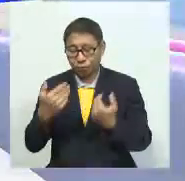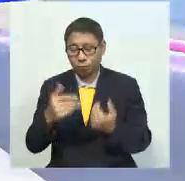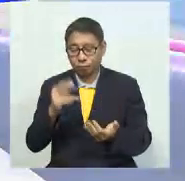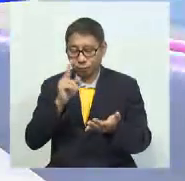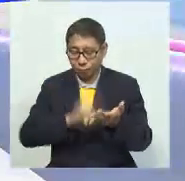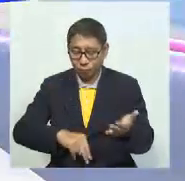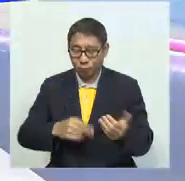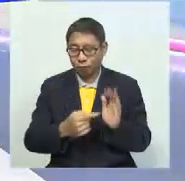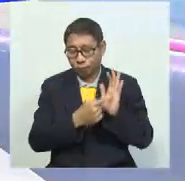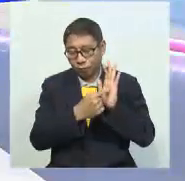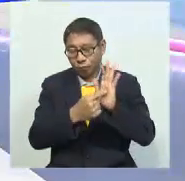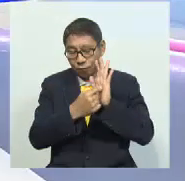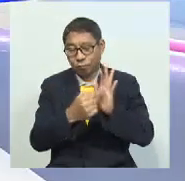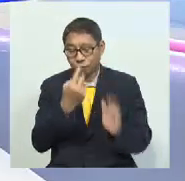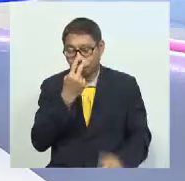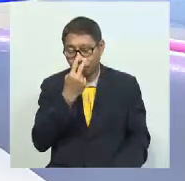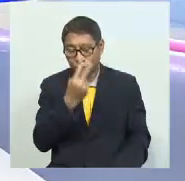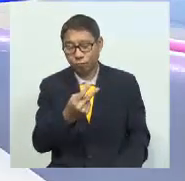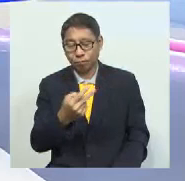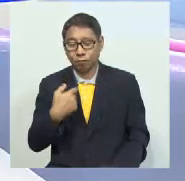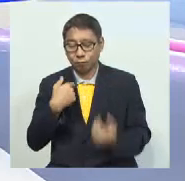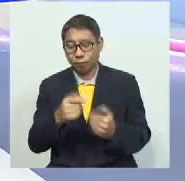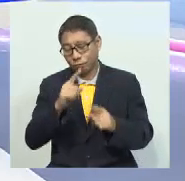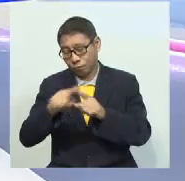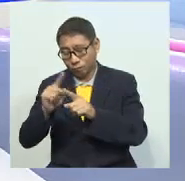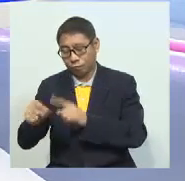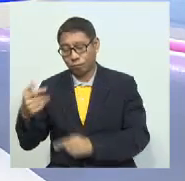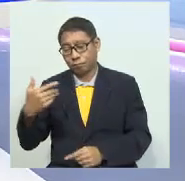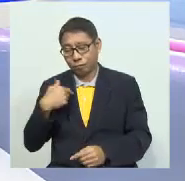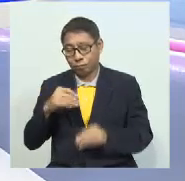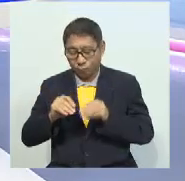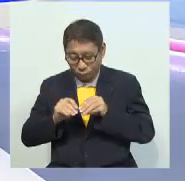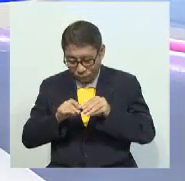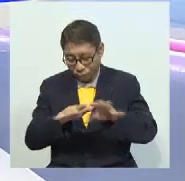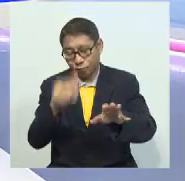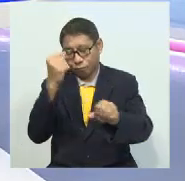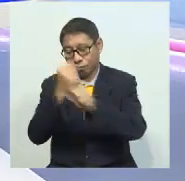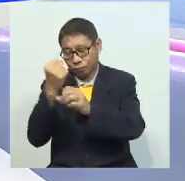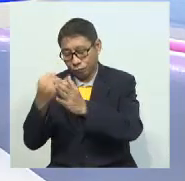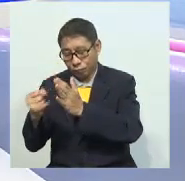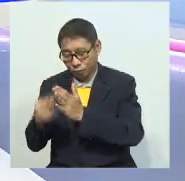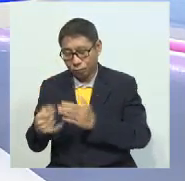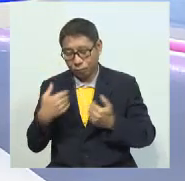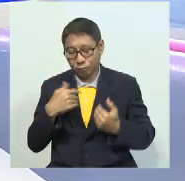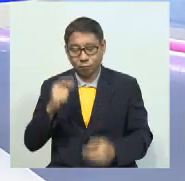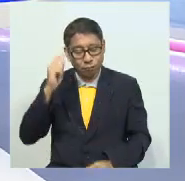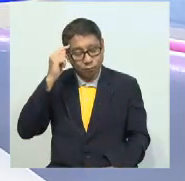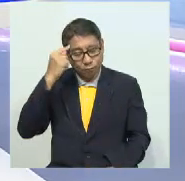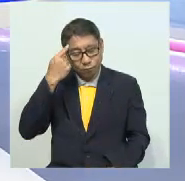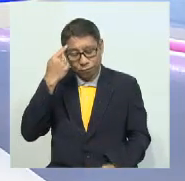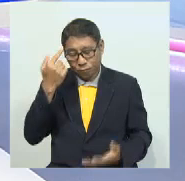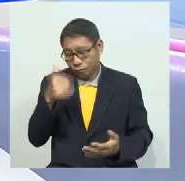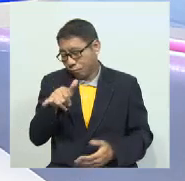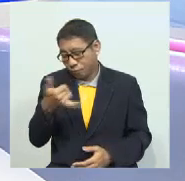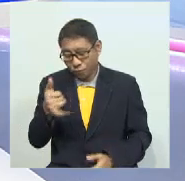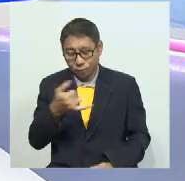เราบอกว่ากรณีตัวอย่างนั้นเกิดขึ้นให้เห็นเยอะแยะมากมายแล้วนะครับแชร์ข้อมูลที่ไม่ถูกต้องออกมาบอกว่าไม่ทราบจริงๆ ไม่ได้